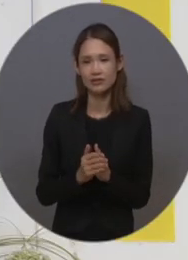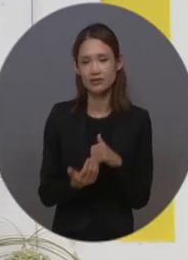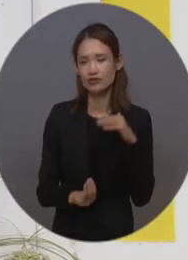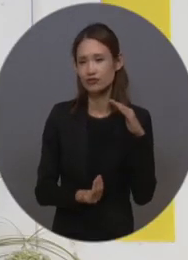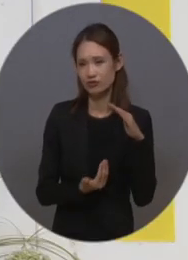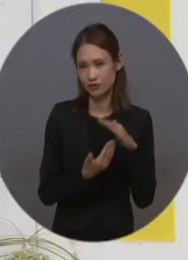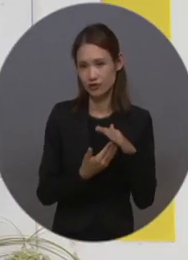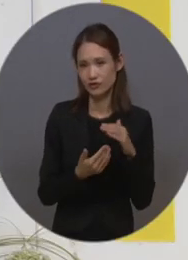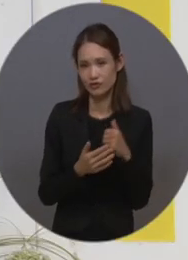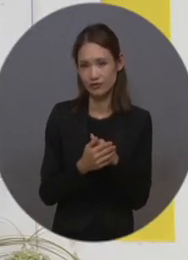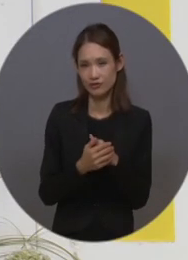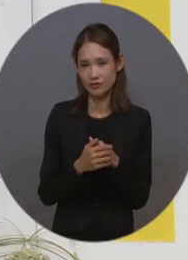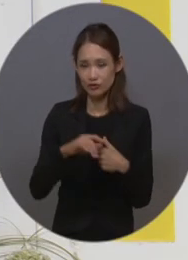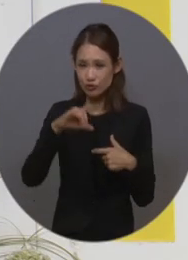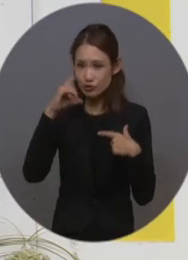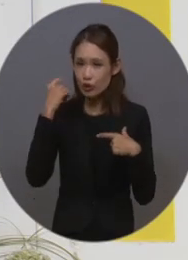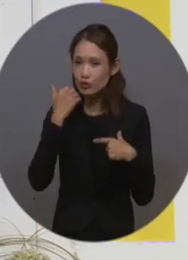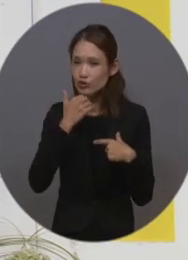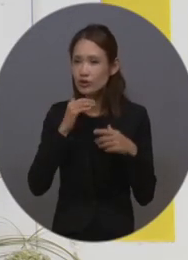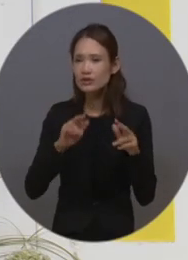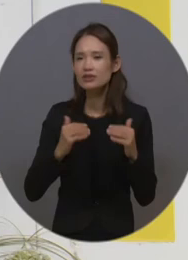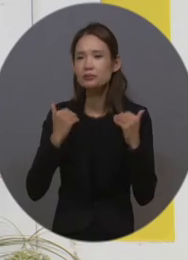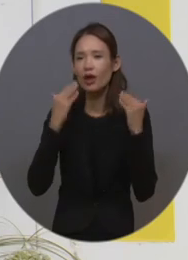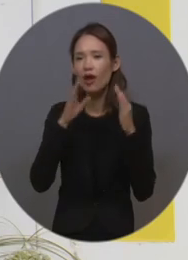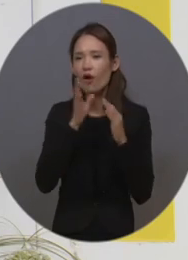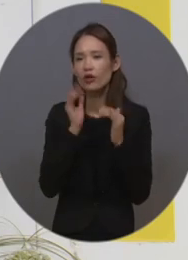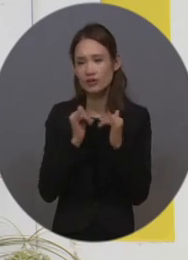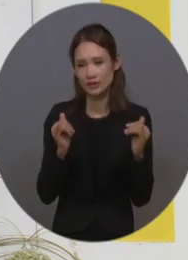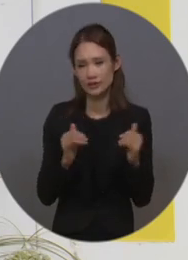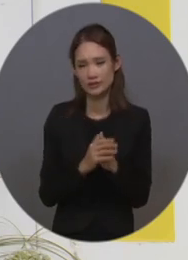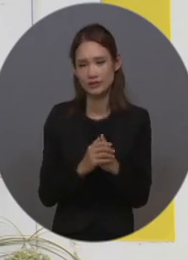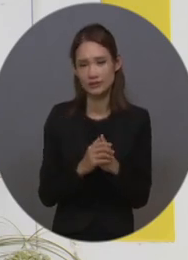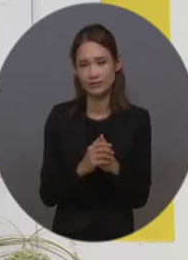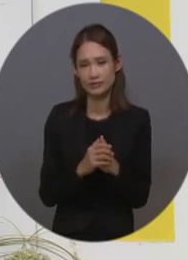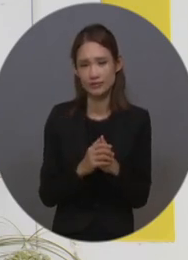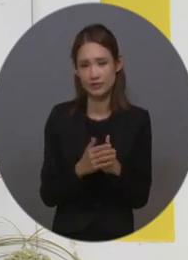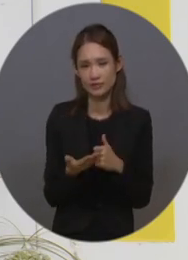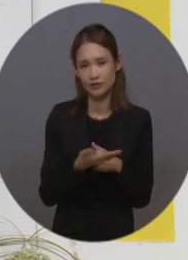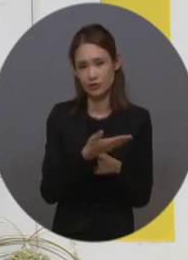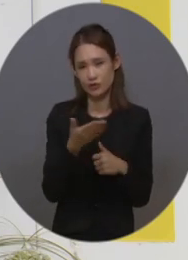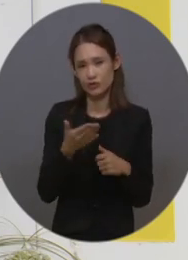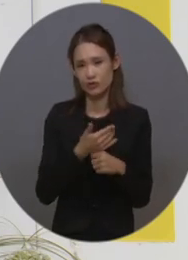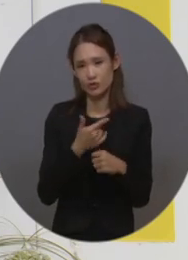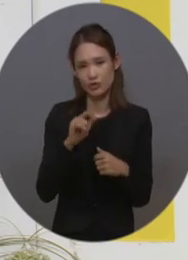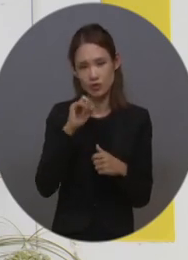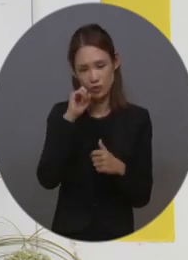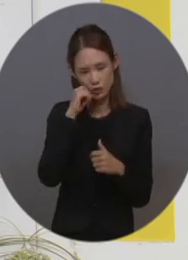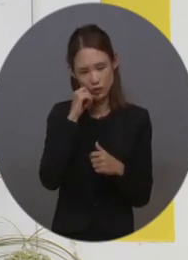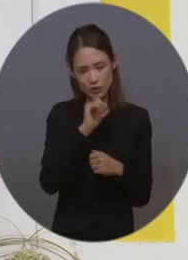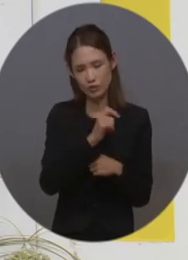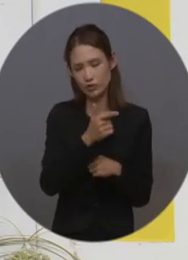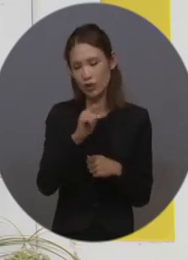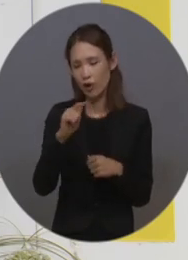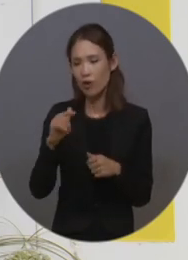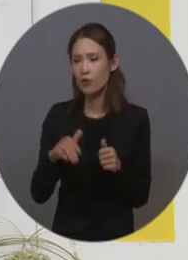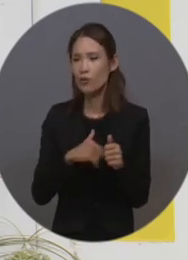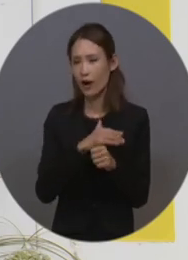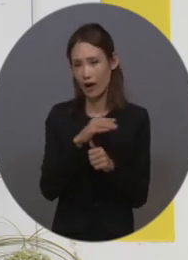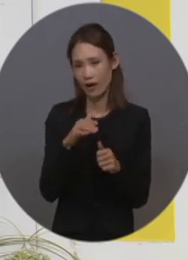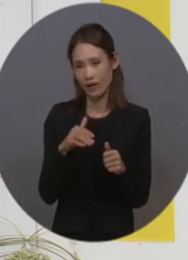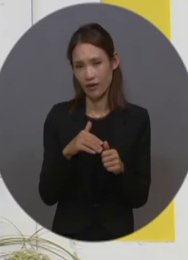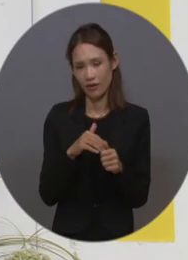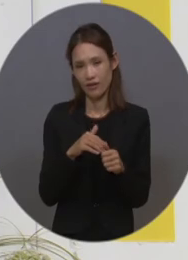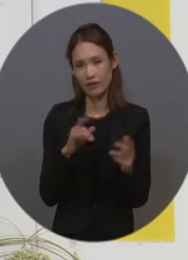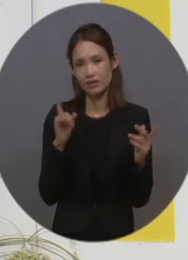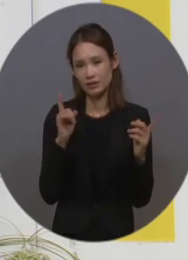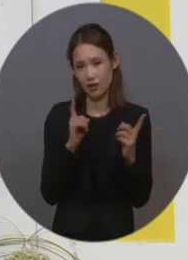흘려서 이룬 바로 그 주인공들이 지금의 어르신들 아닙니까? 그런데 네. 이분들이 지금 아주 참 여러 가지 그 어려운 그